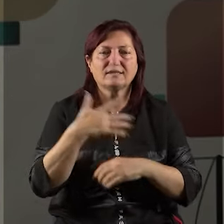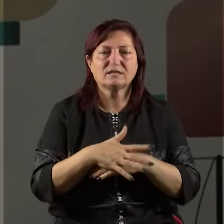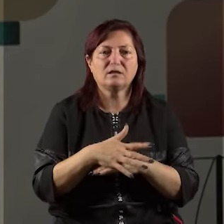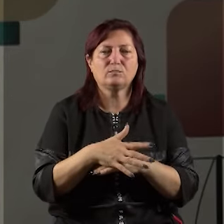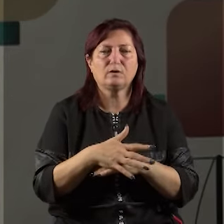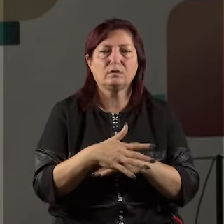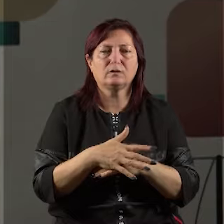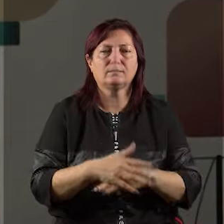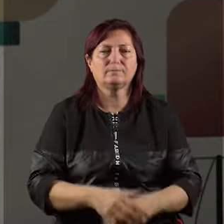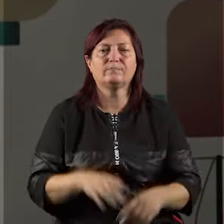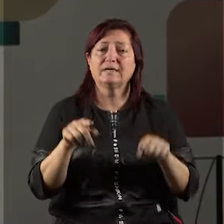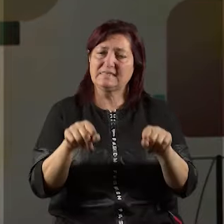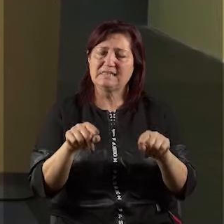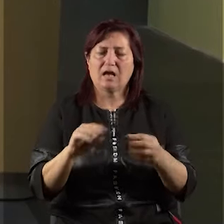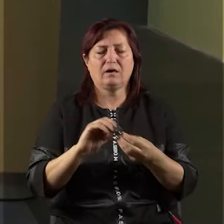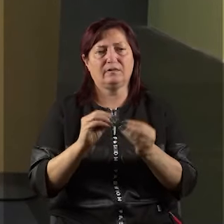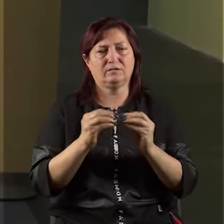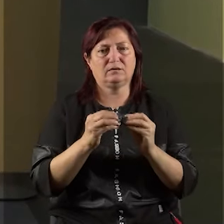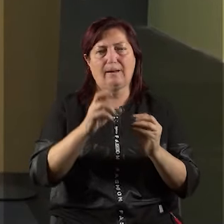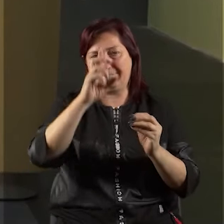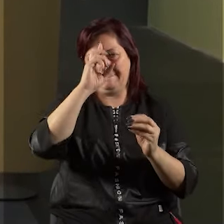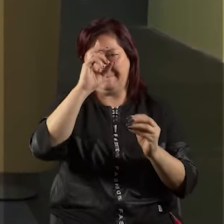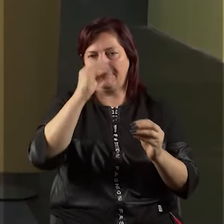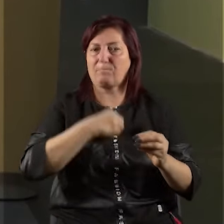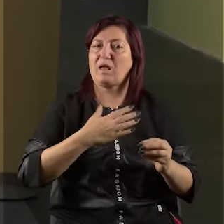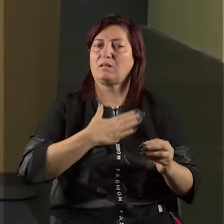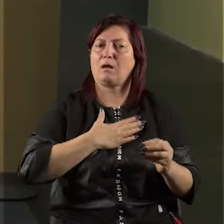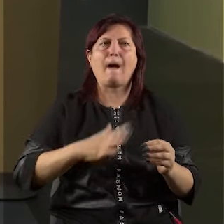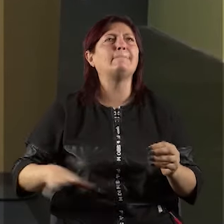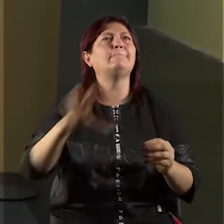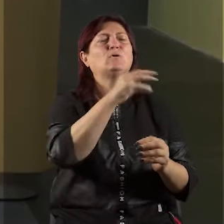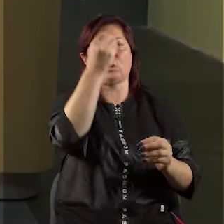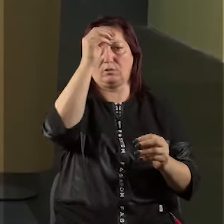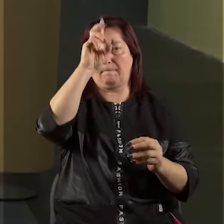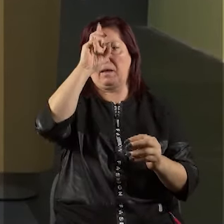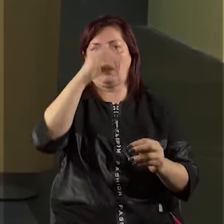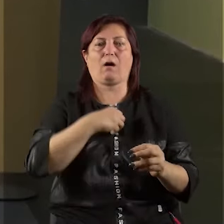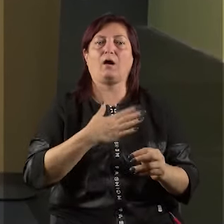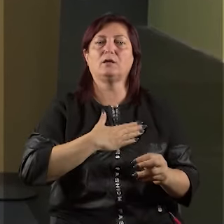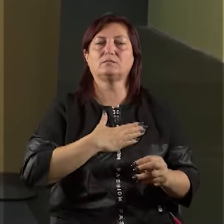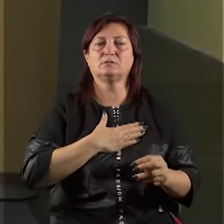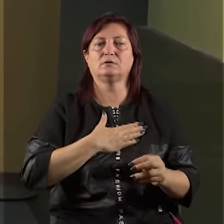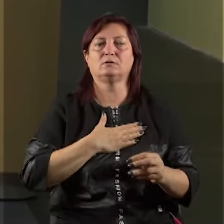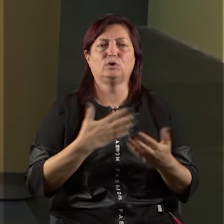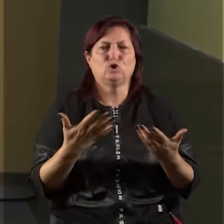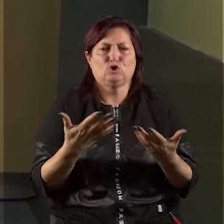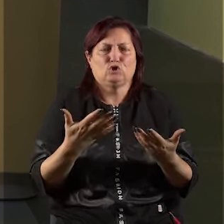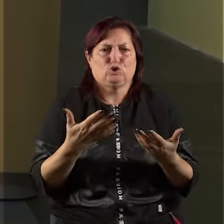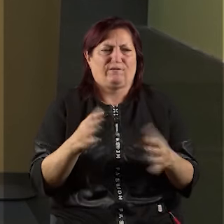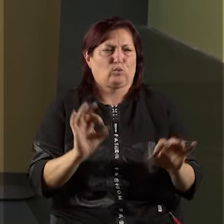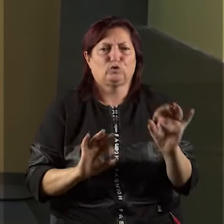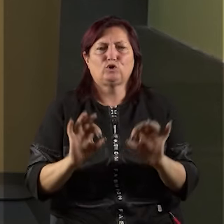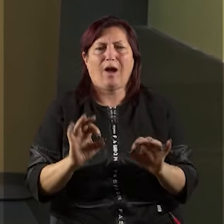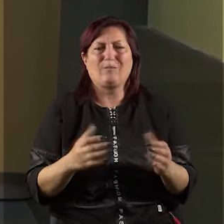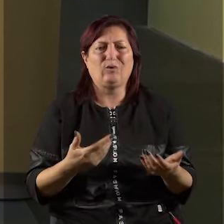սա է խնդիրը, պետականացնել, ամեն ինչ պետականացնել, ինչ որ չափով ես